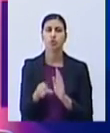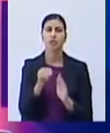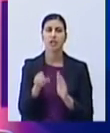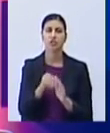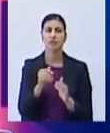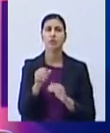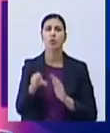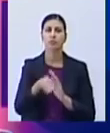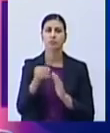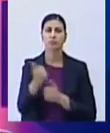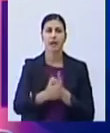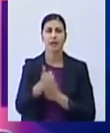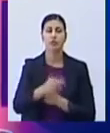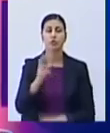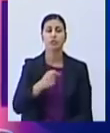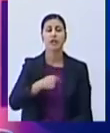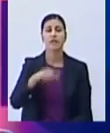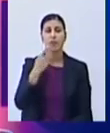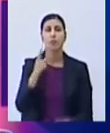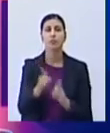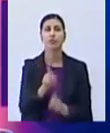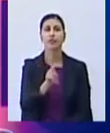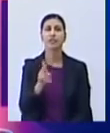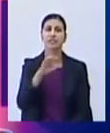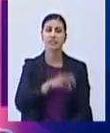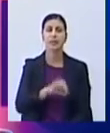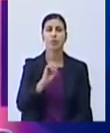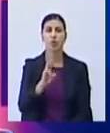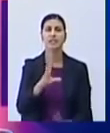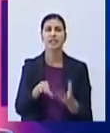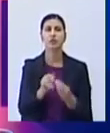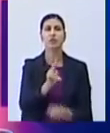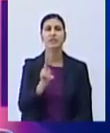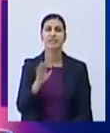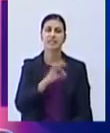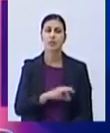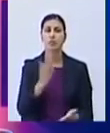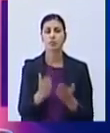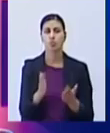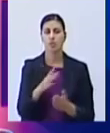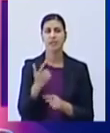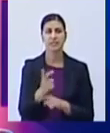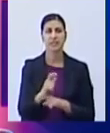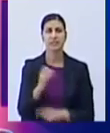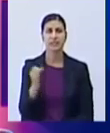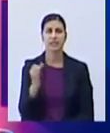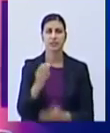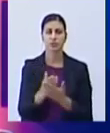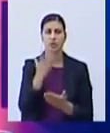საარჩევნო მარათონს და ჩდება კითხვაც ვის ასარგებლოთ ან საერთოდ ვინმე ასარგებლოთ თუ არა. ძალიან საინტერესოა თქვენი